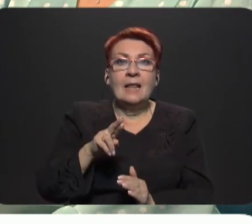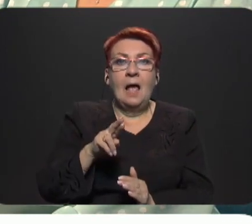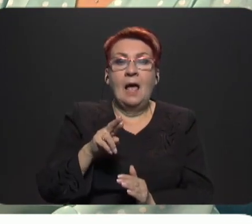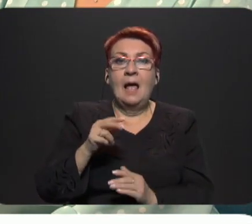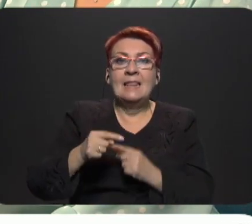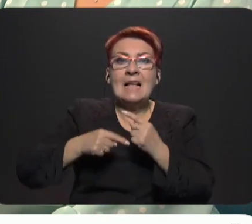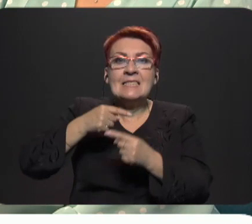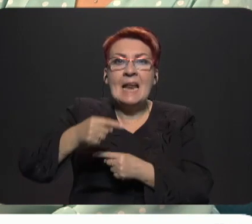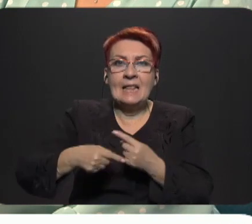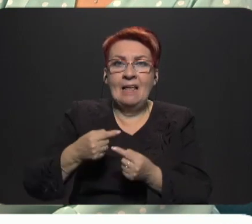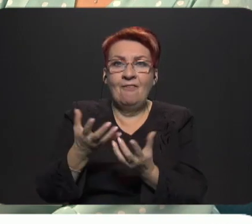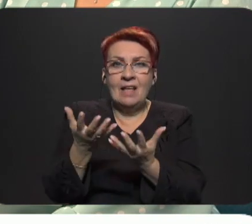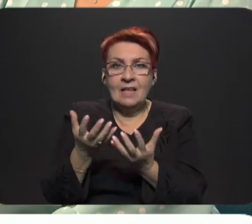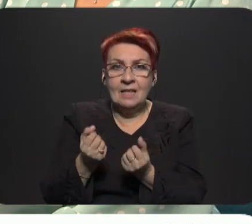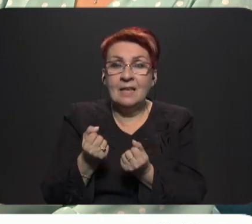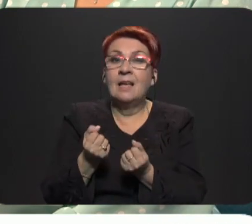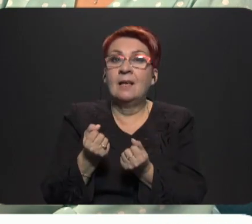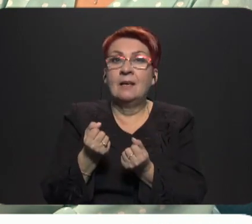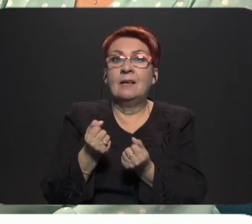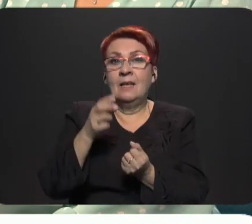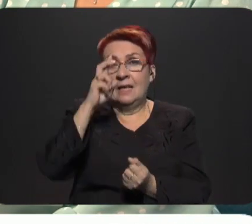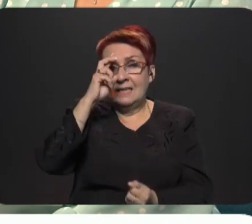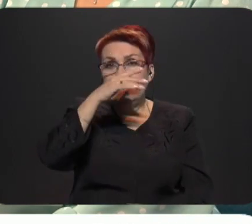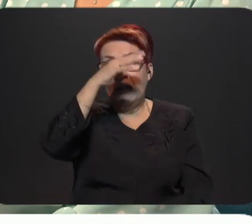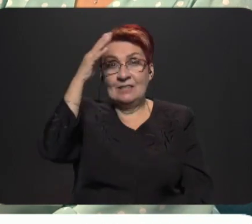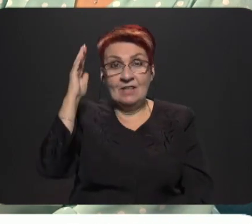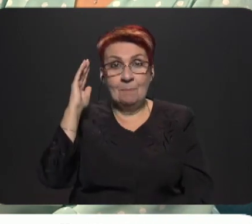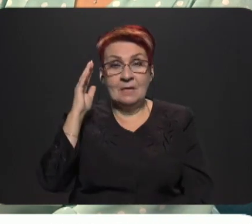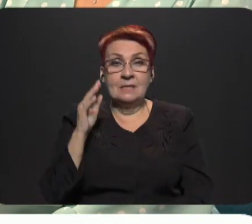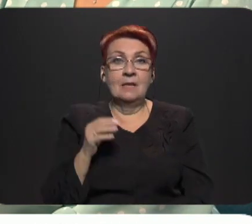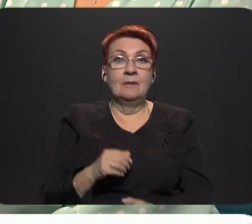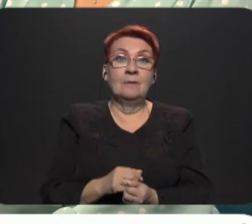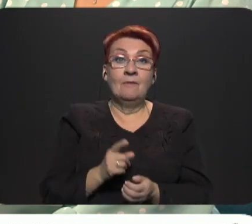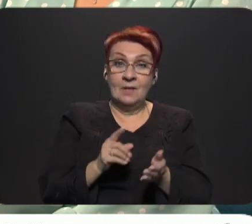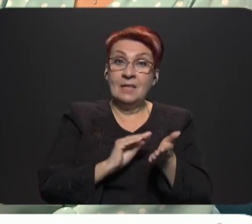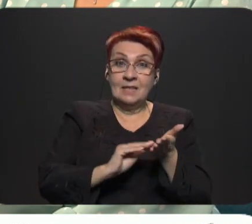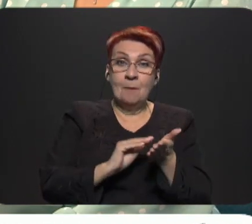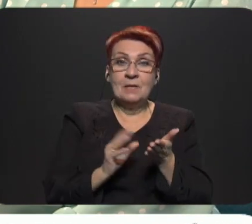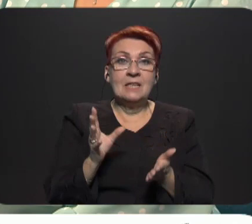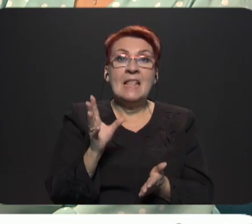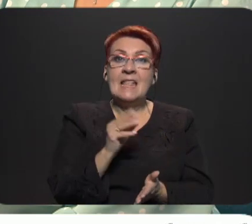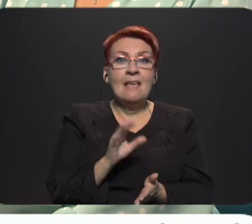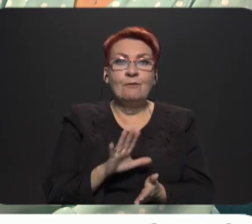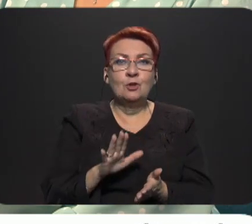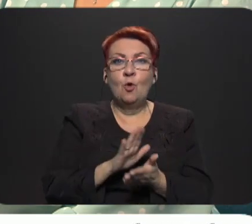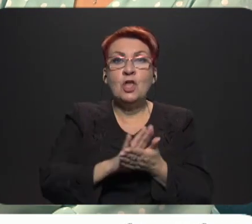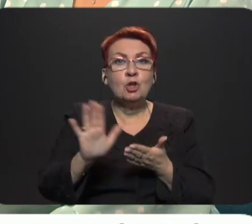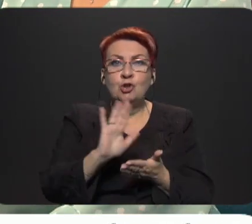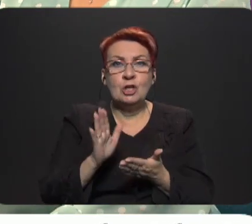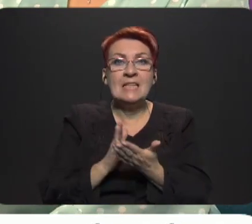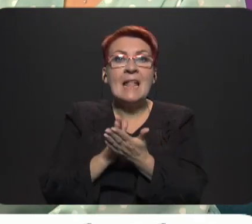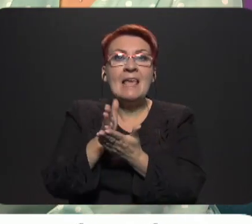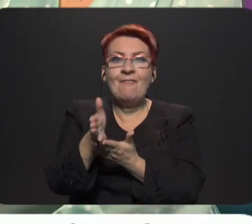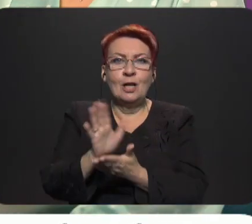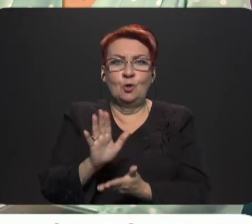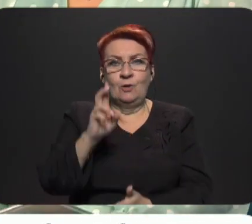Библии сказано, что ничто нечистое не войдет туда. Вот. Такой вопрос. Нужно